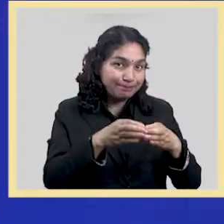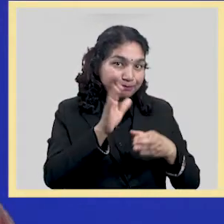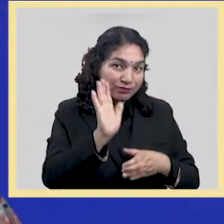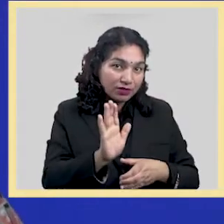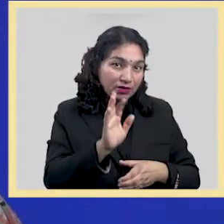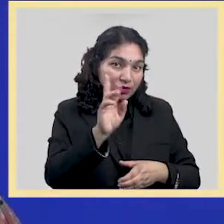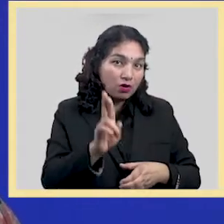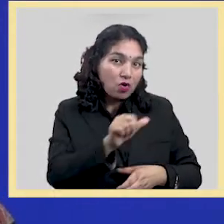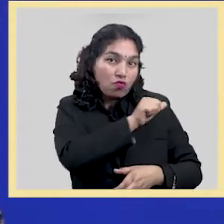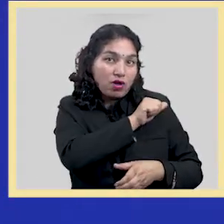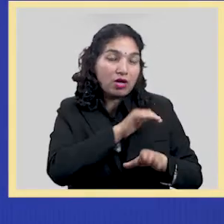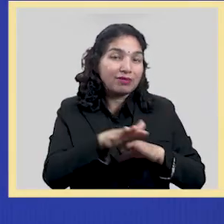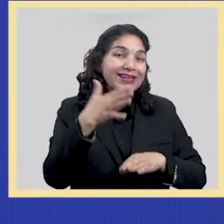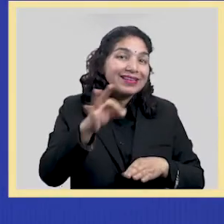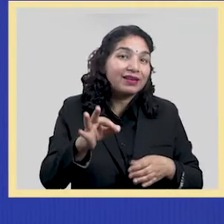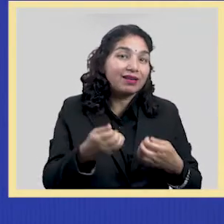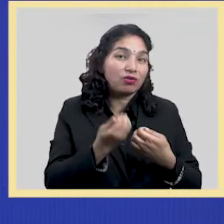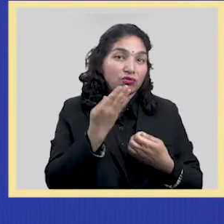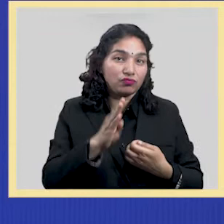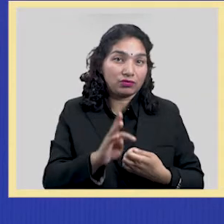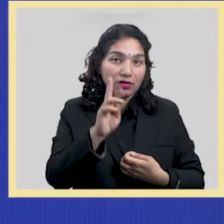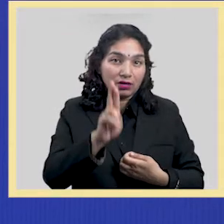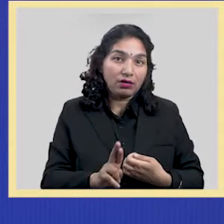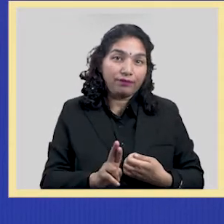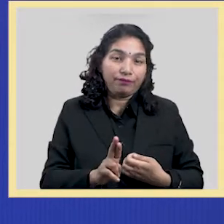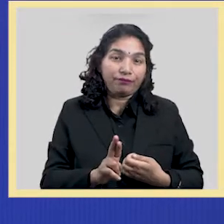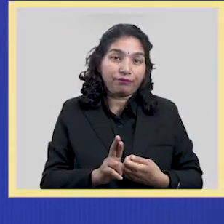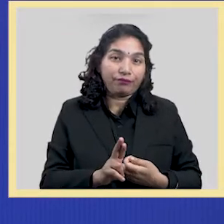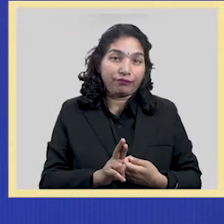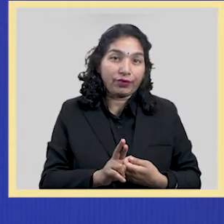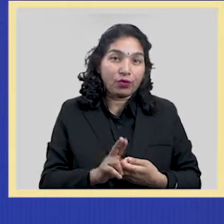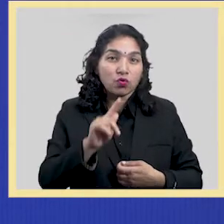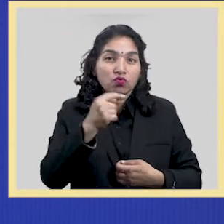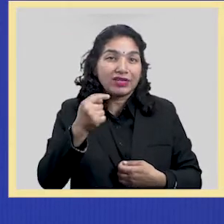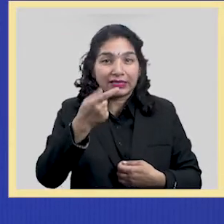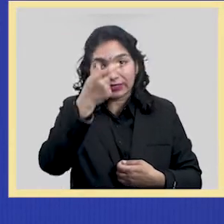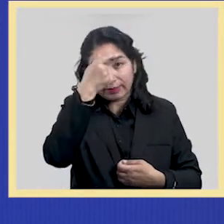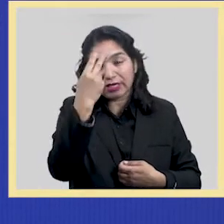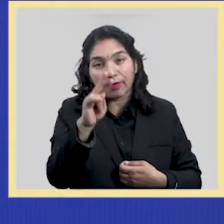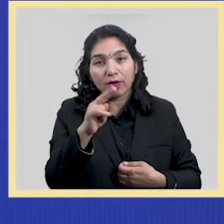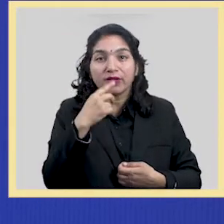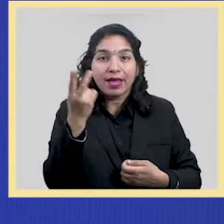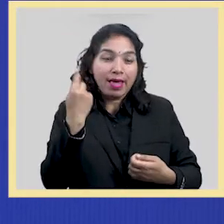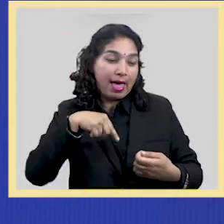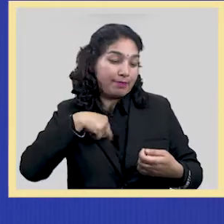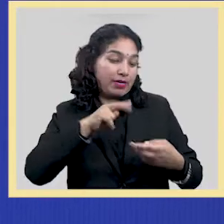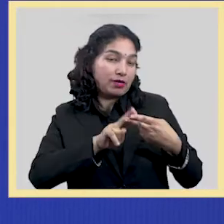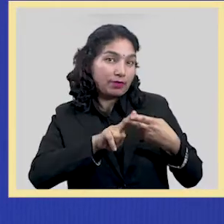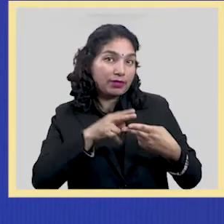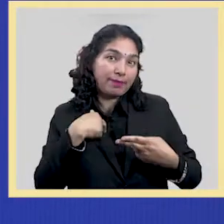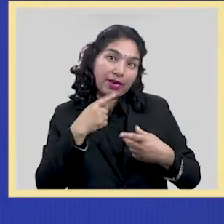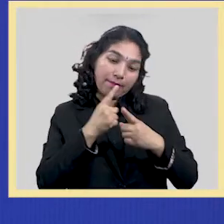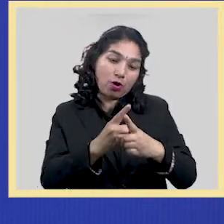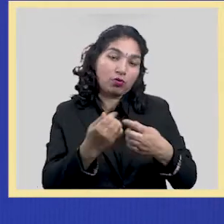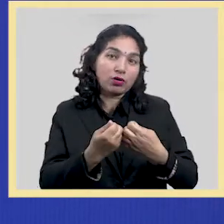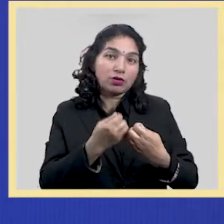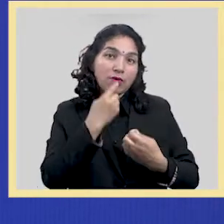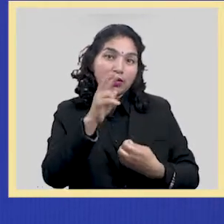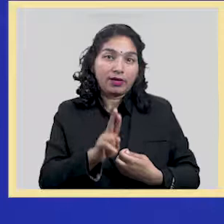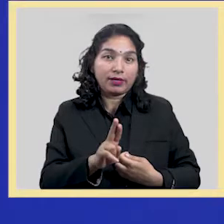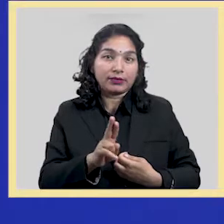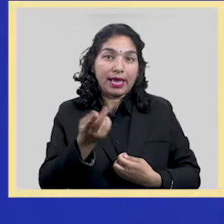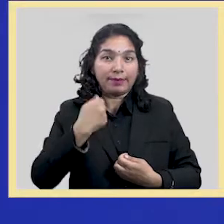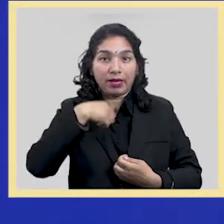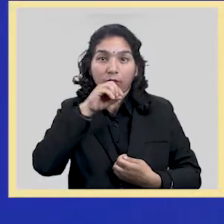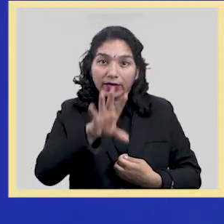छ र उहाँहरूले चाहिँ निर्णय गर्नुहुन्छ र कुनै त्यहाँ समस्या पऱ्यो भने हाम्रो सम्पर्क गर्नुहोस्, हामी त्यहाँ पनि फलो गर्छौँ भनेर चाहिँ